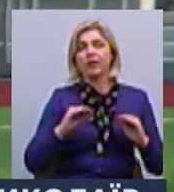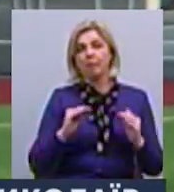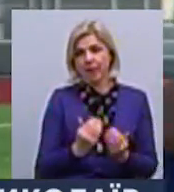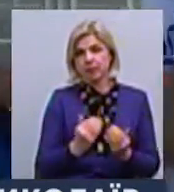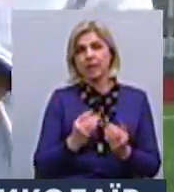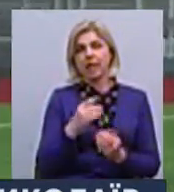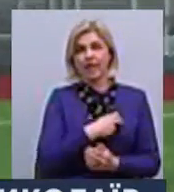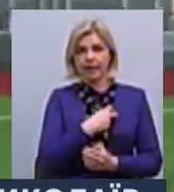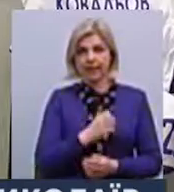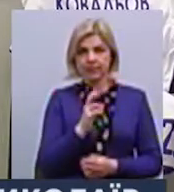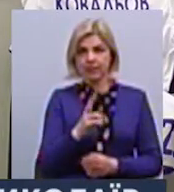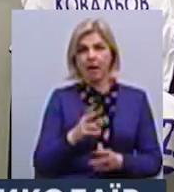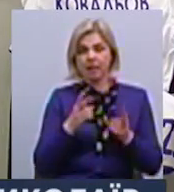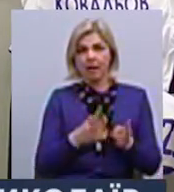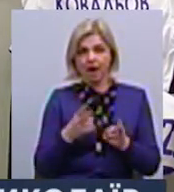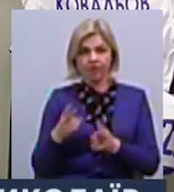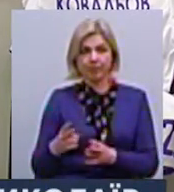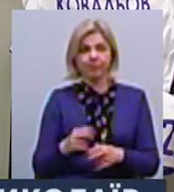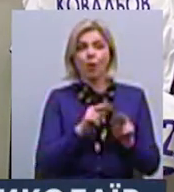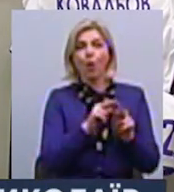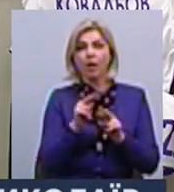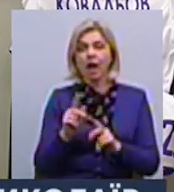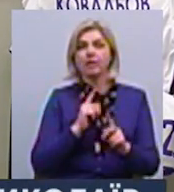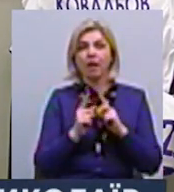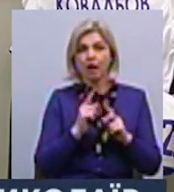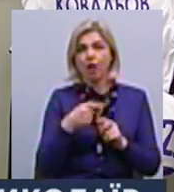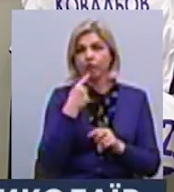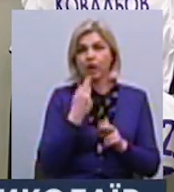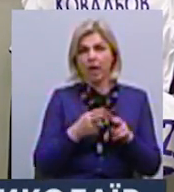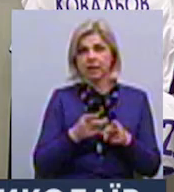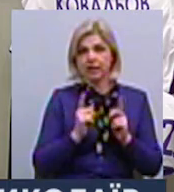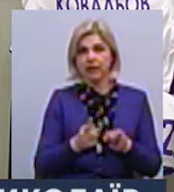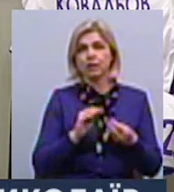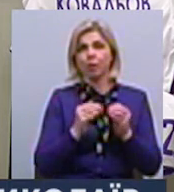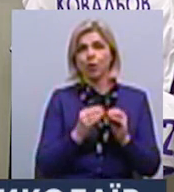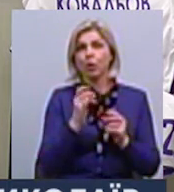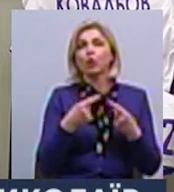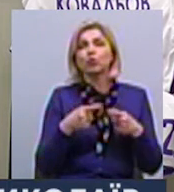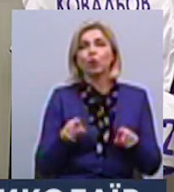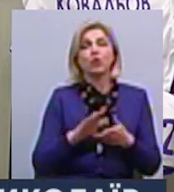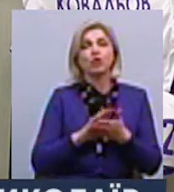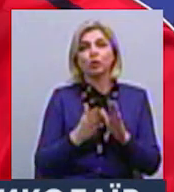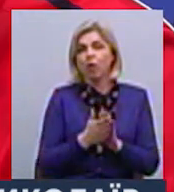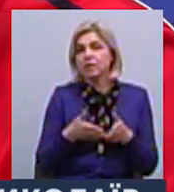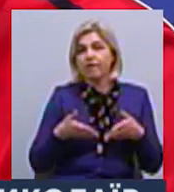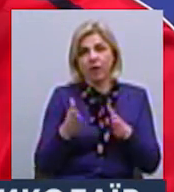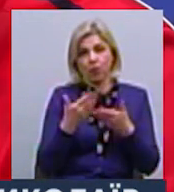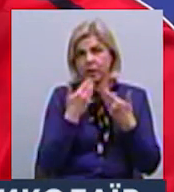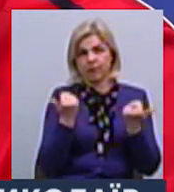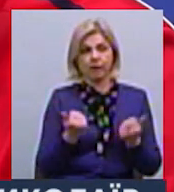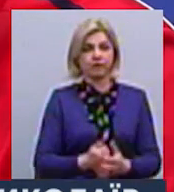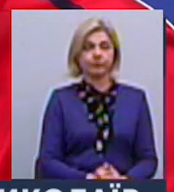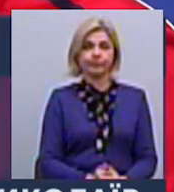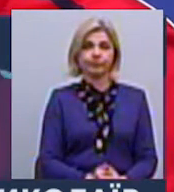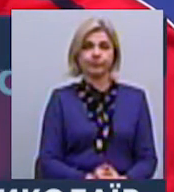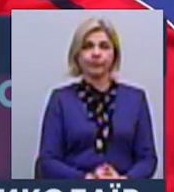Головний тренер Сергій Шищенко та голова наглядової ради клубу говорять, це дійсно проблема. Однак іншого виходу з ситуації не існує. Я